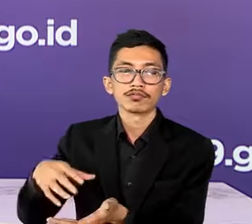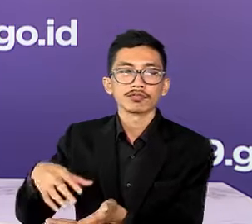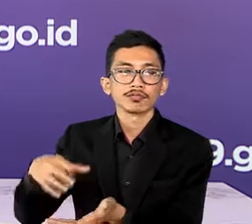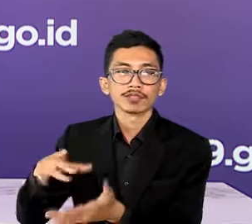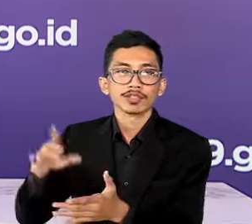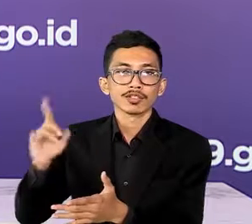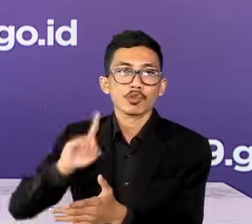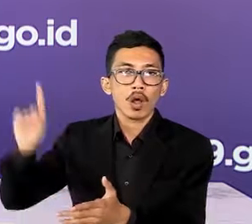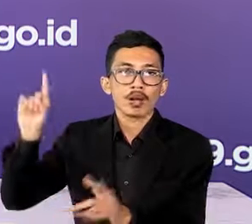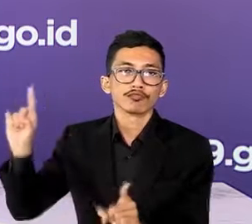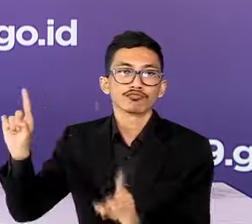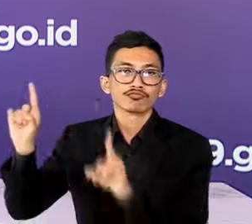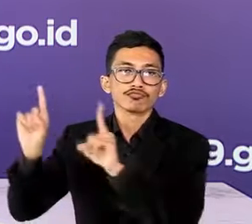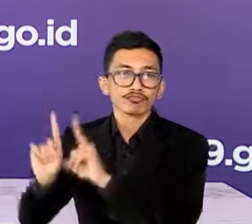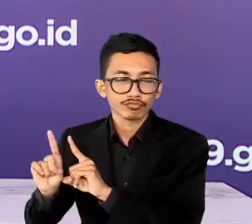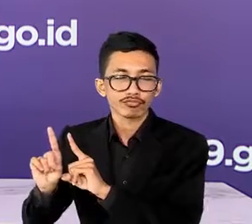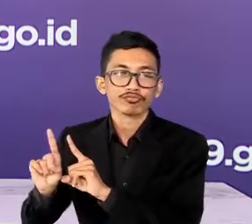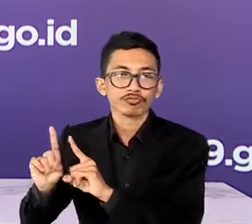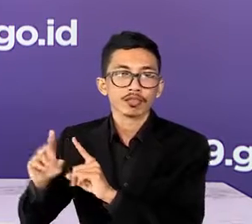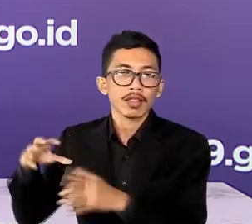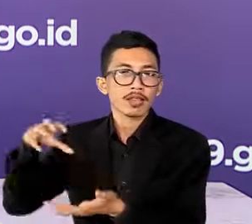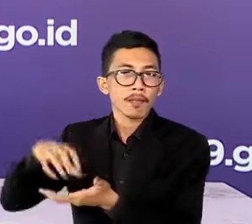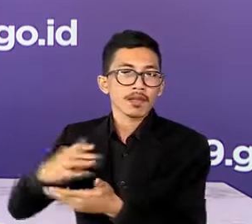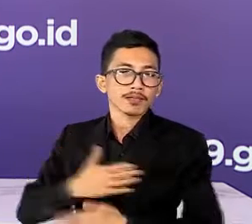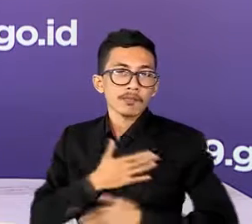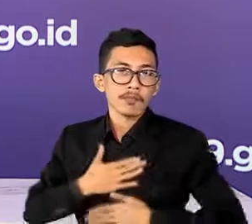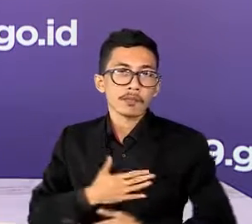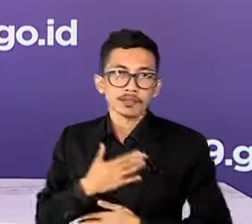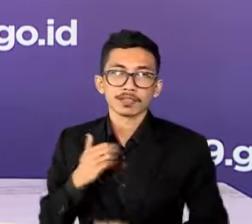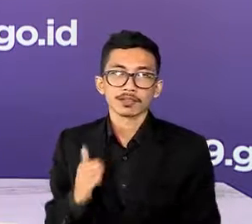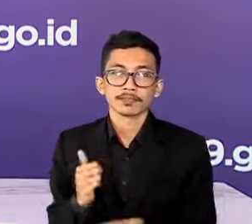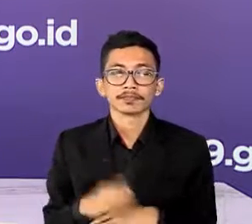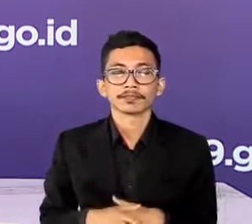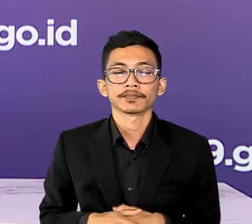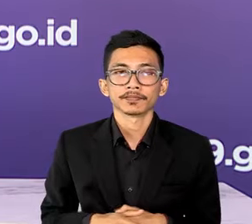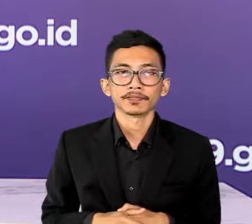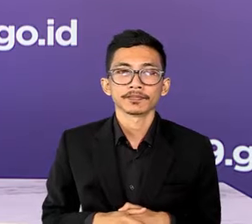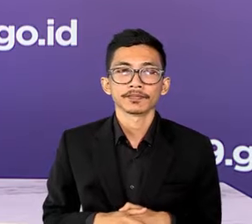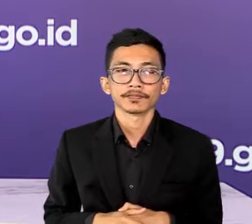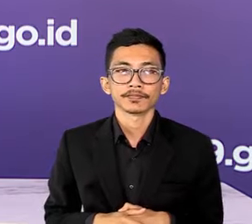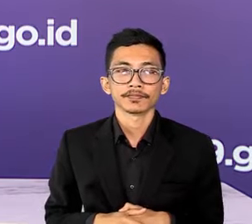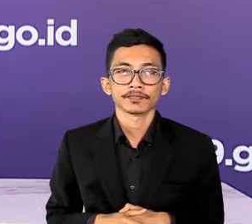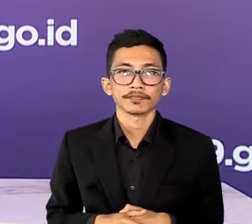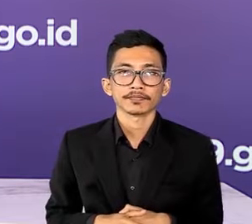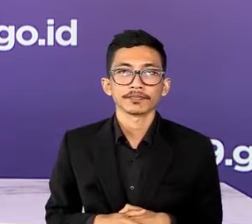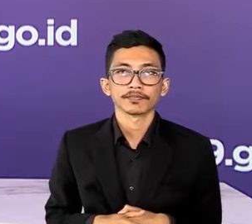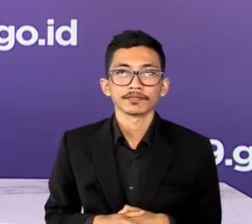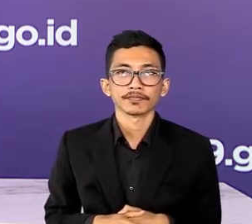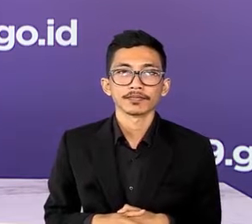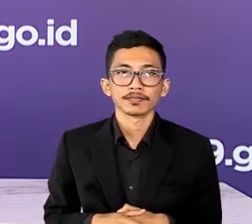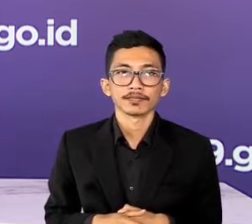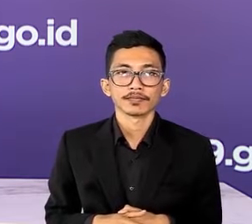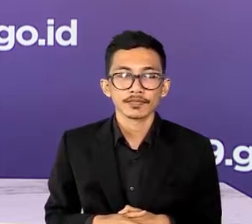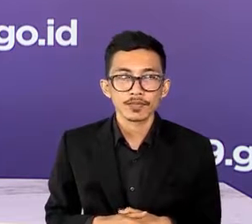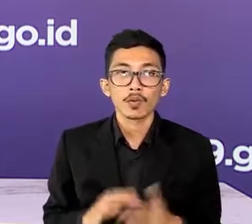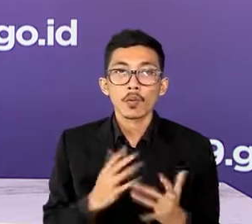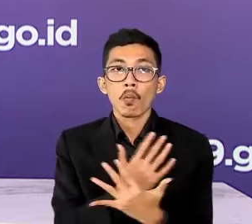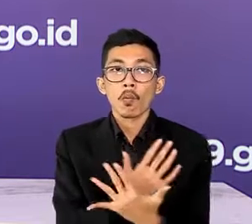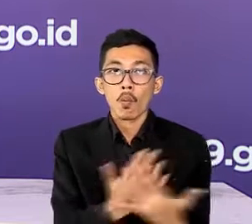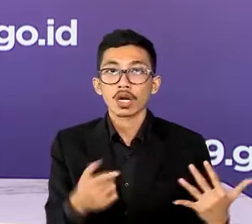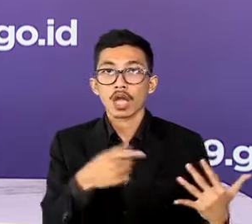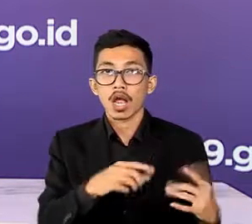terbaik di sisi Tuhan Yang Maha Esa salah satu yang berperan penting dalam penanganan pertama pada warga